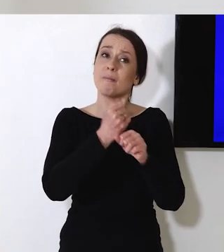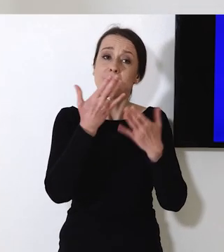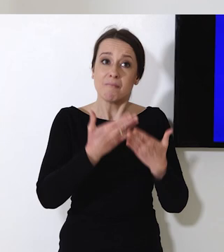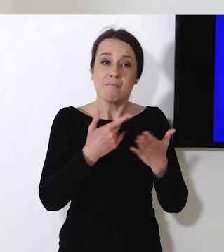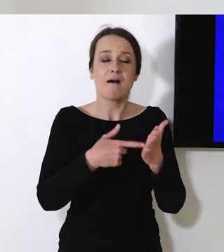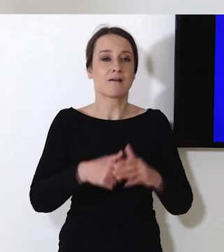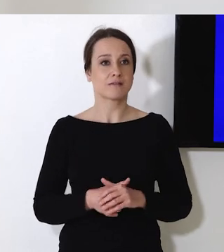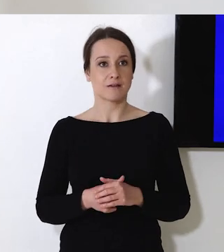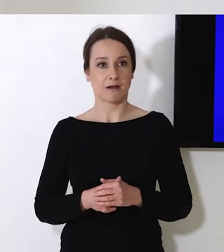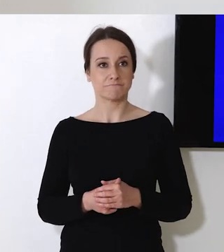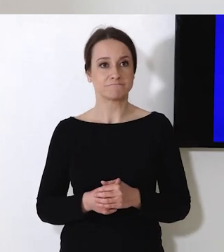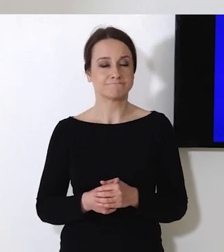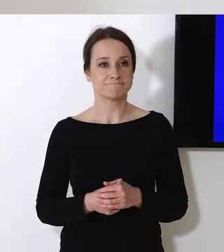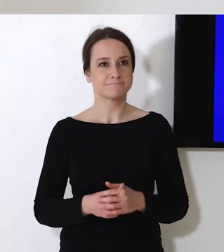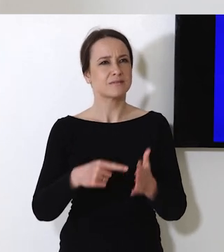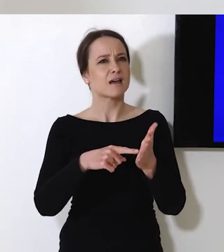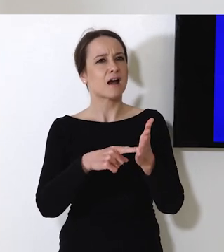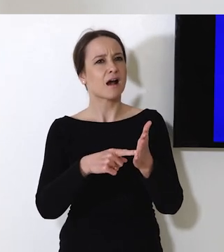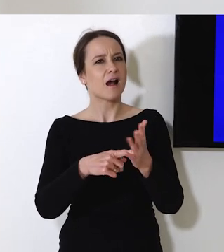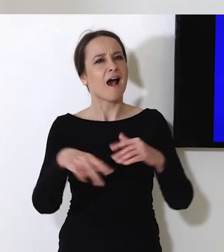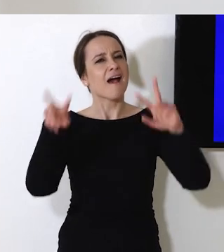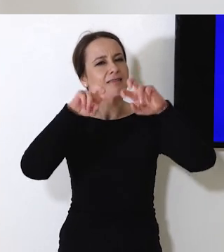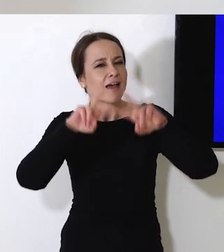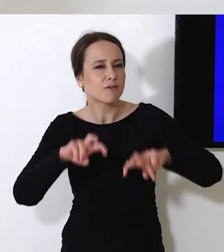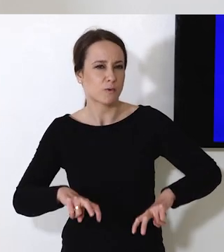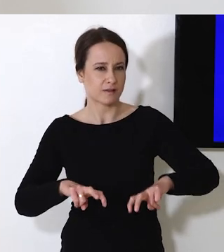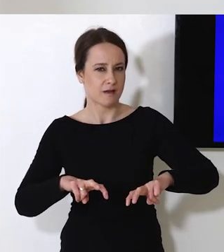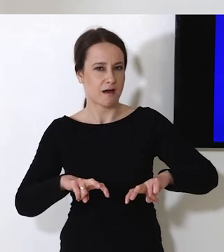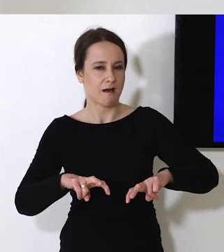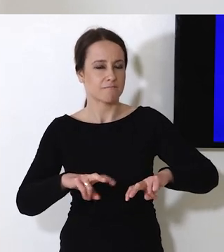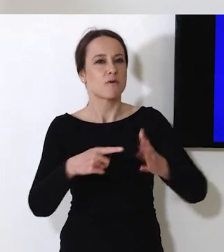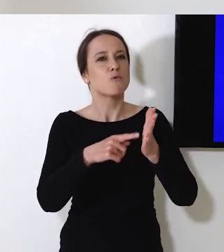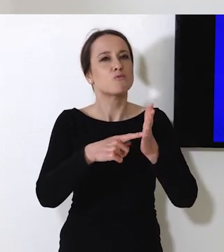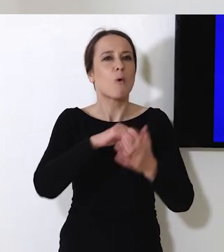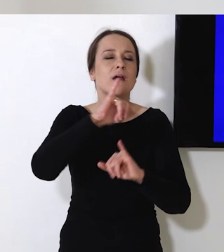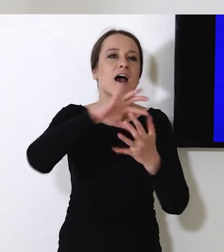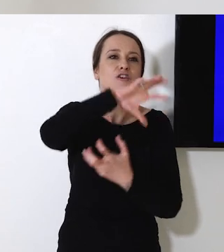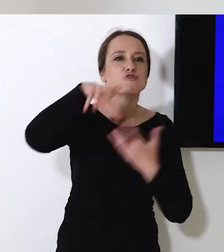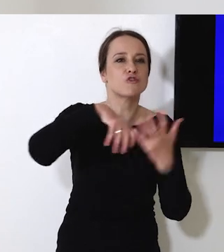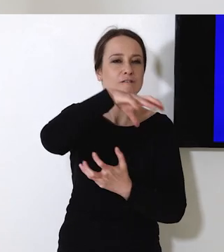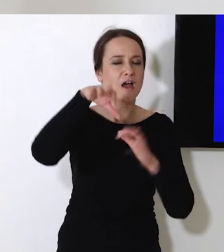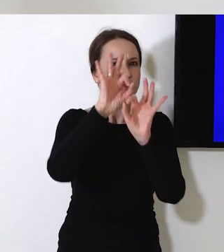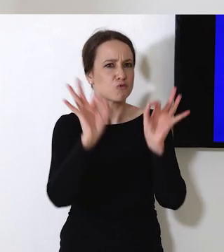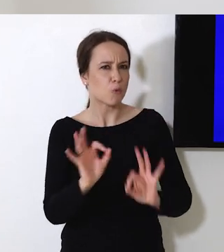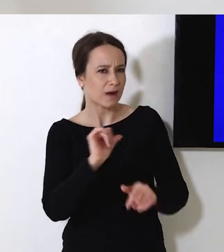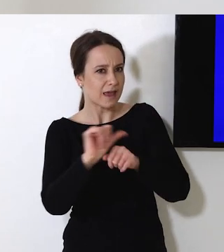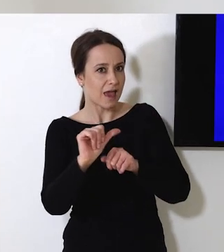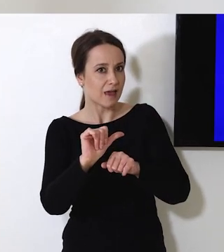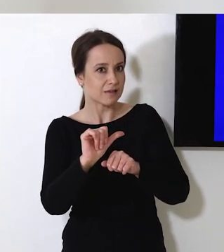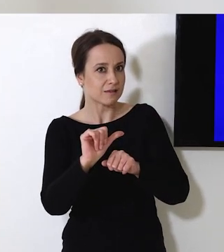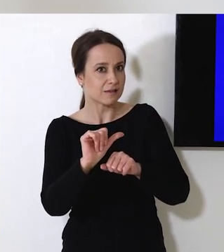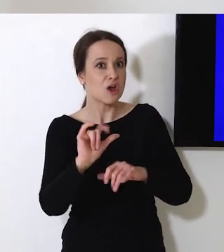powiedzieć że taka diagnostyczne jest pewną diagnozą świata sztuki i tego co w tym